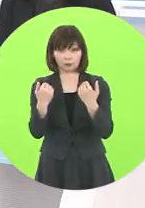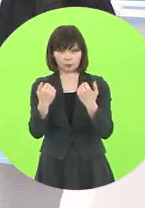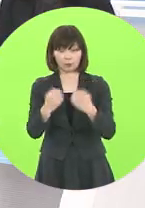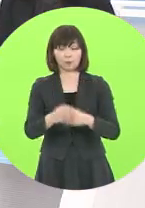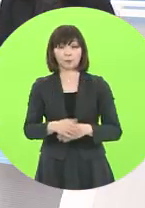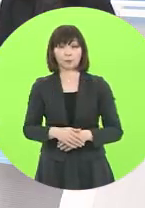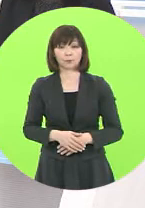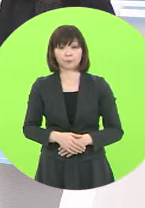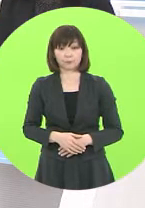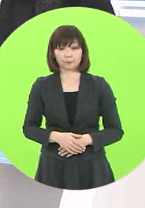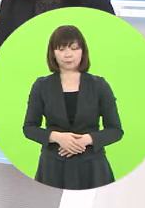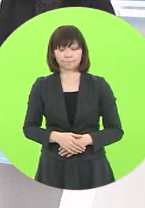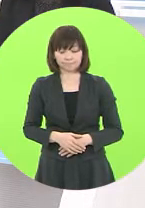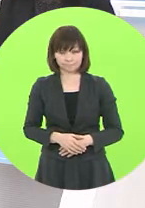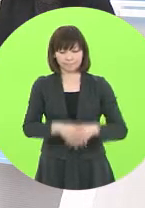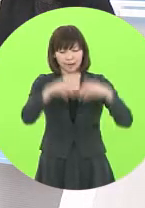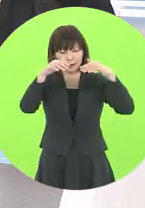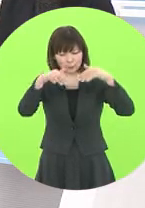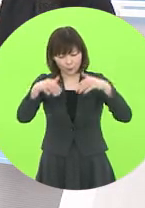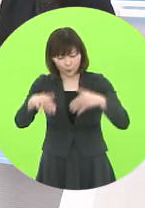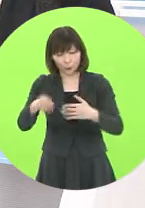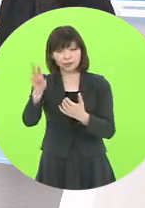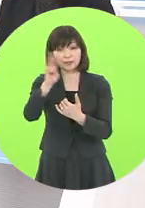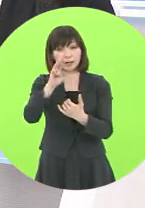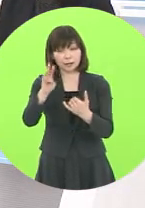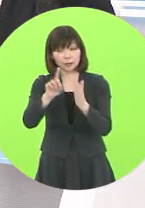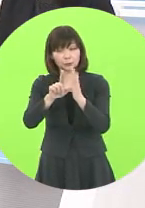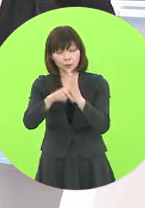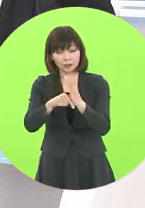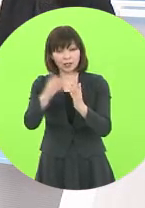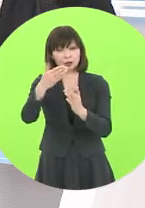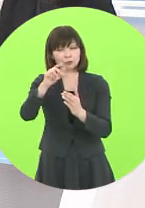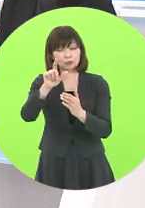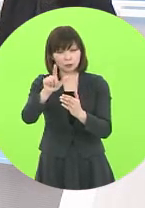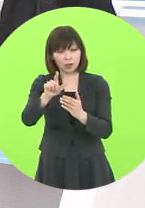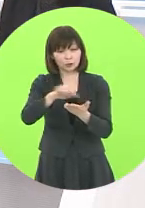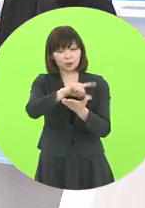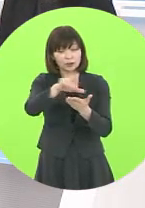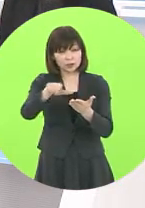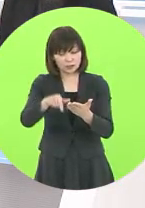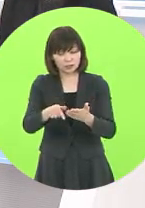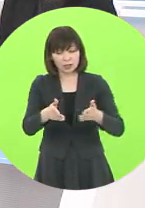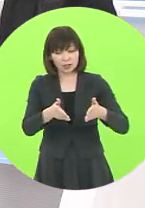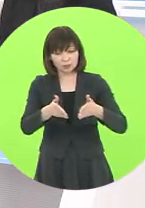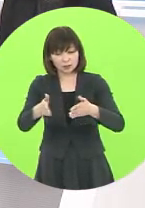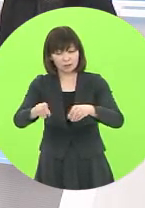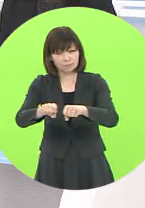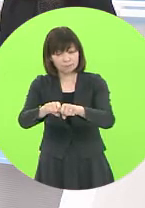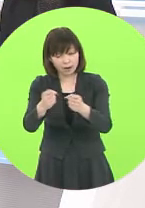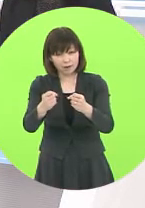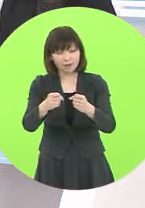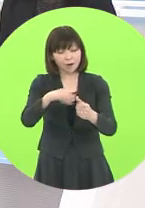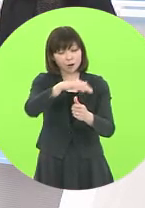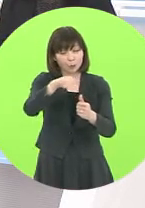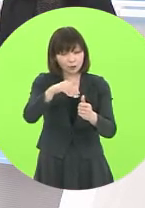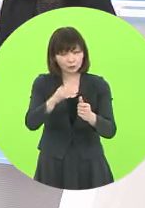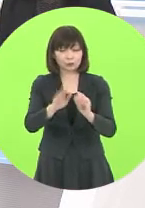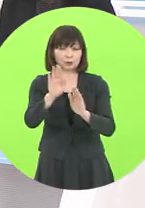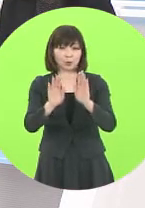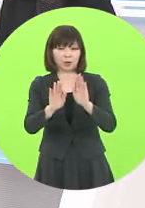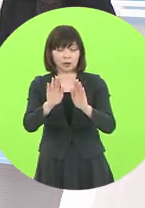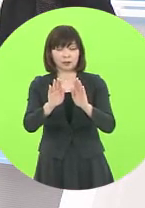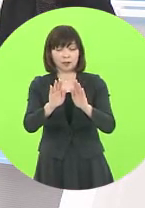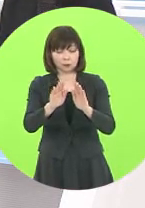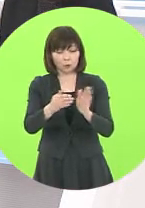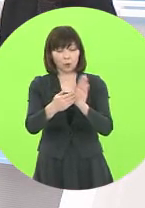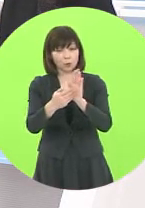い、豪雨災害では呉地域が長く孤立状態になりました。まあ、そういった事態を回避できるという意味では期待した